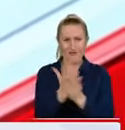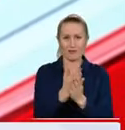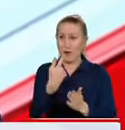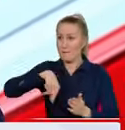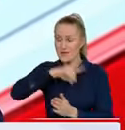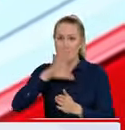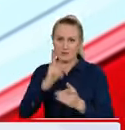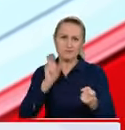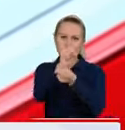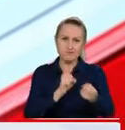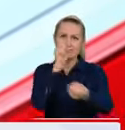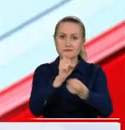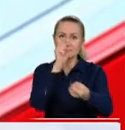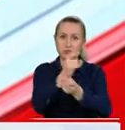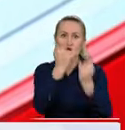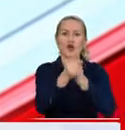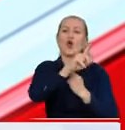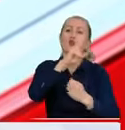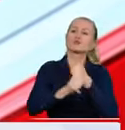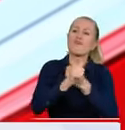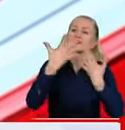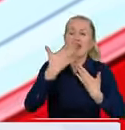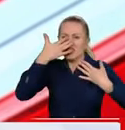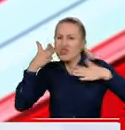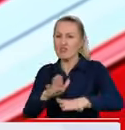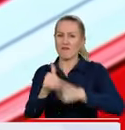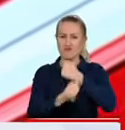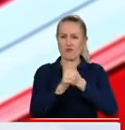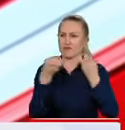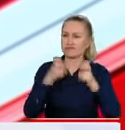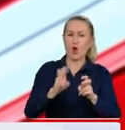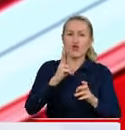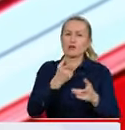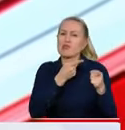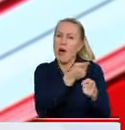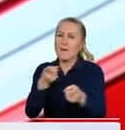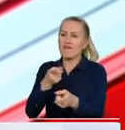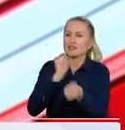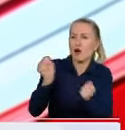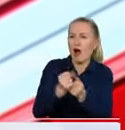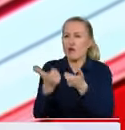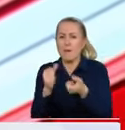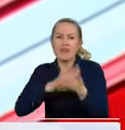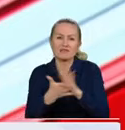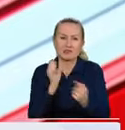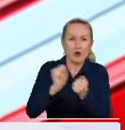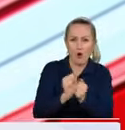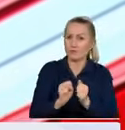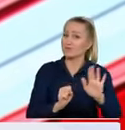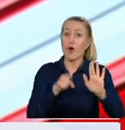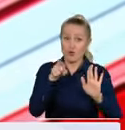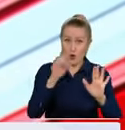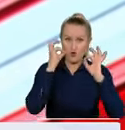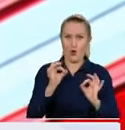jeżeli ktoś będzie próbował budzić nienawiść, jeżeli ktoś będzie próbował szczuć Polaków na siebie. To są prawdziwe wartości, takie